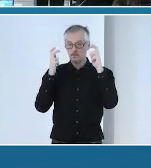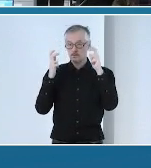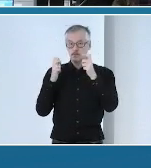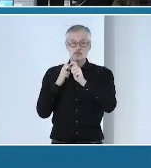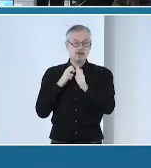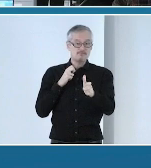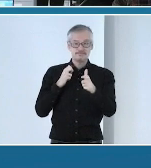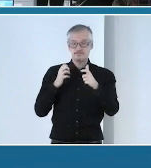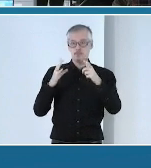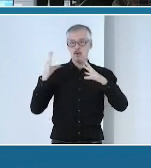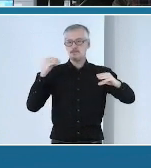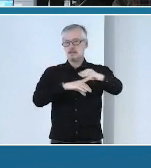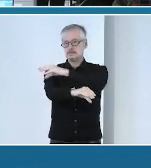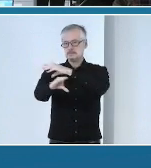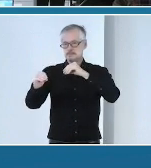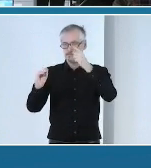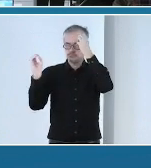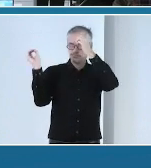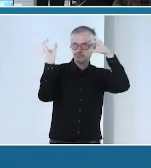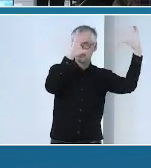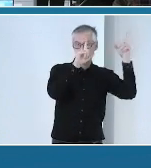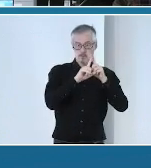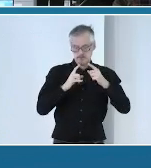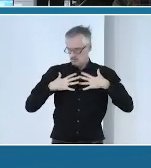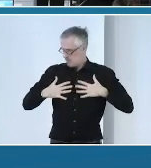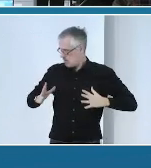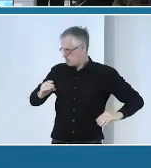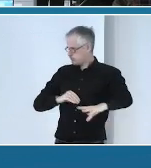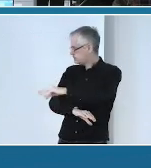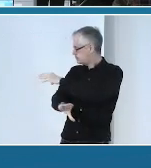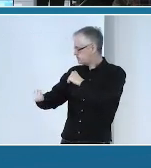cognition spatiale, parce que donc il y